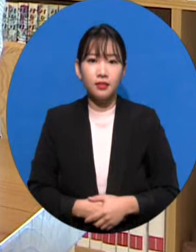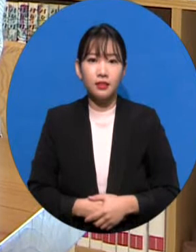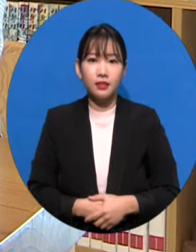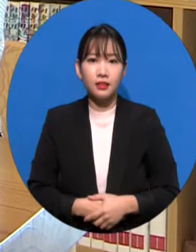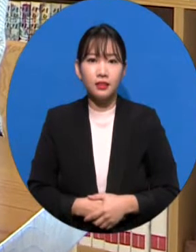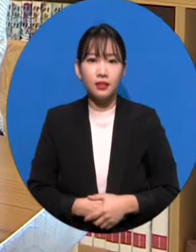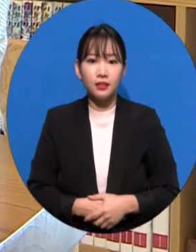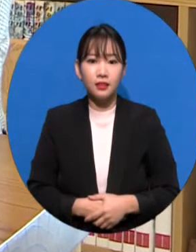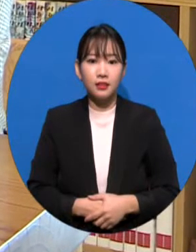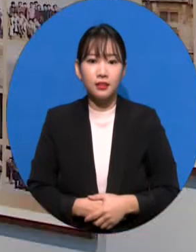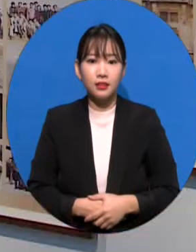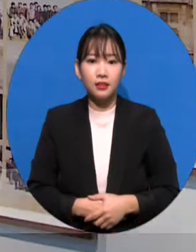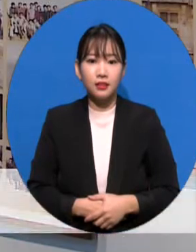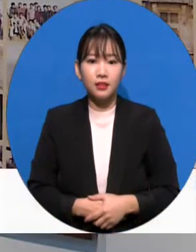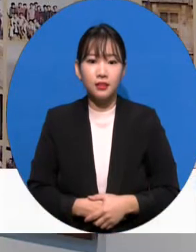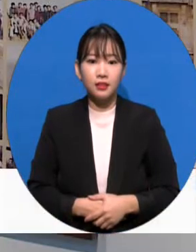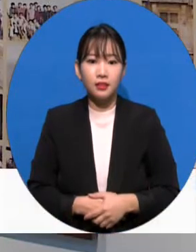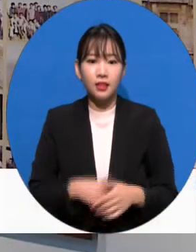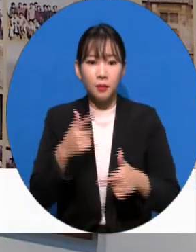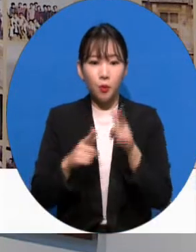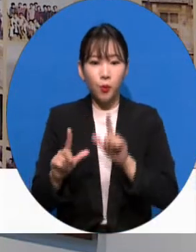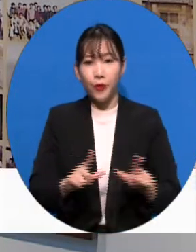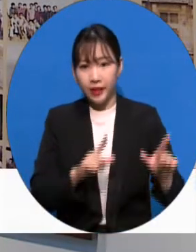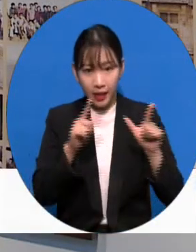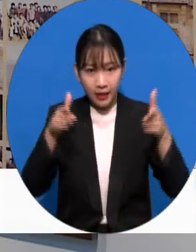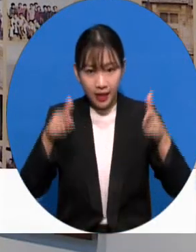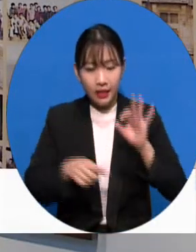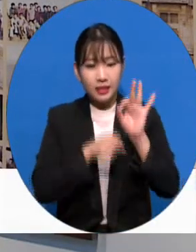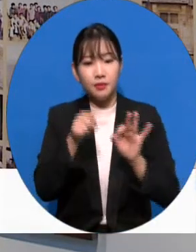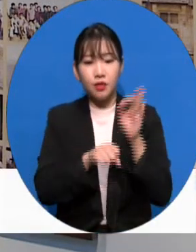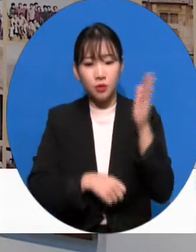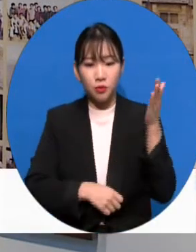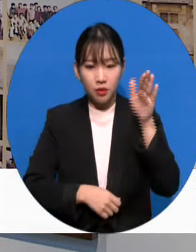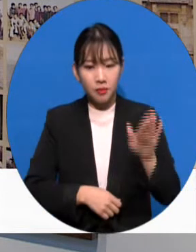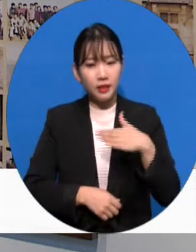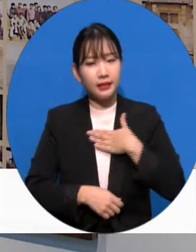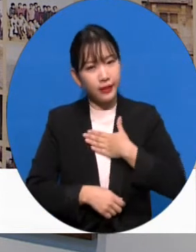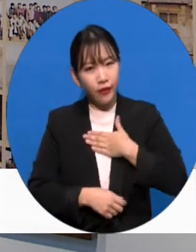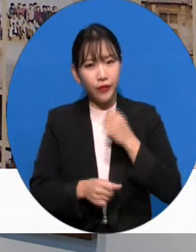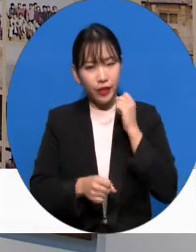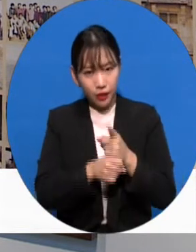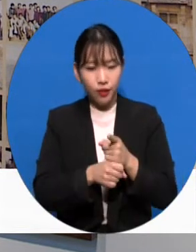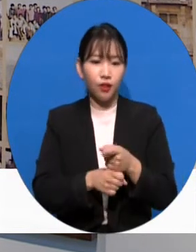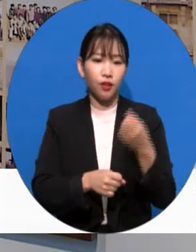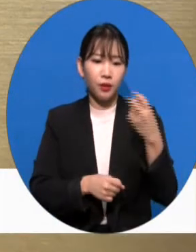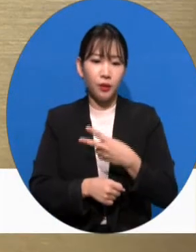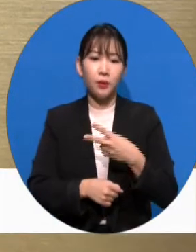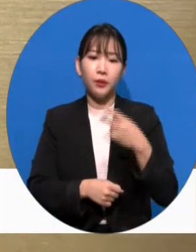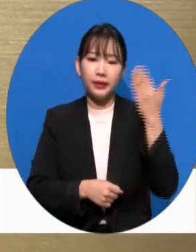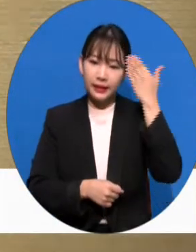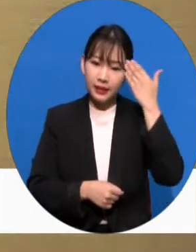10년 남짓이나겠지만, 그 정서적인 그 분위기나 지적인